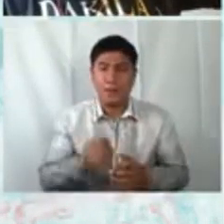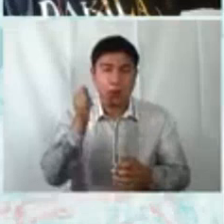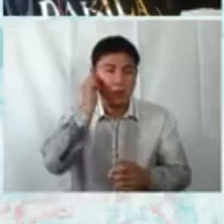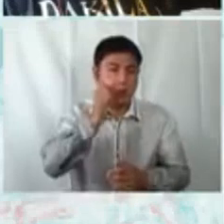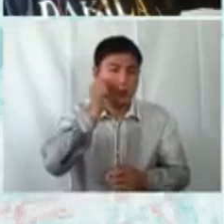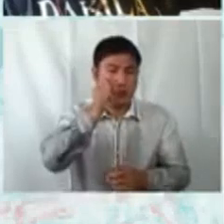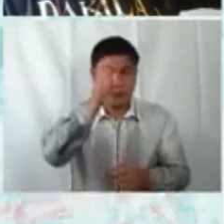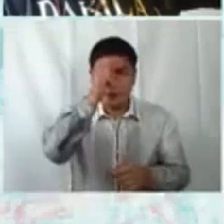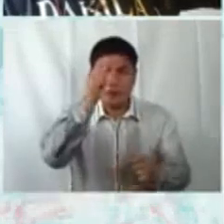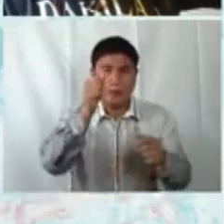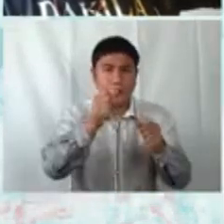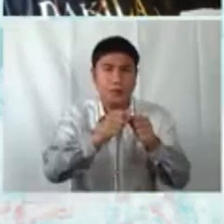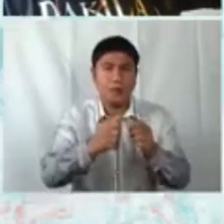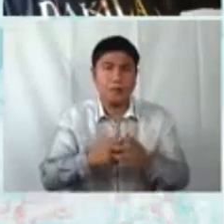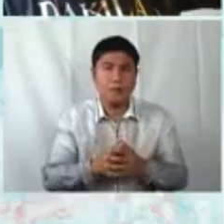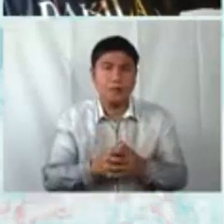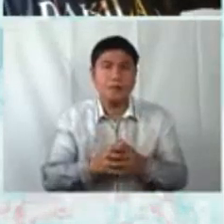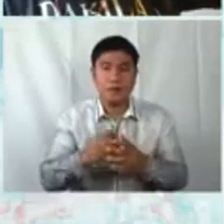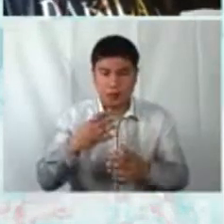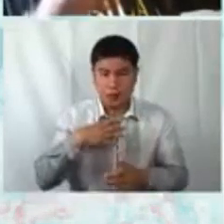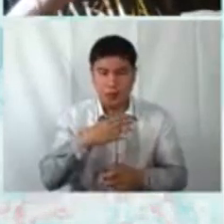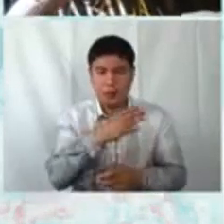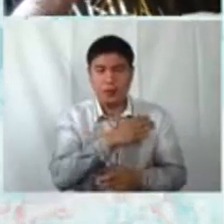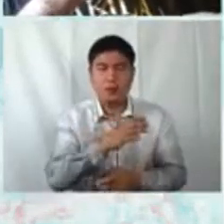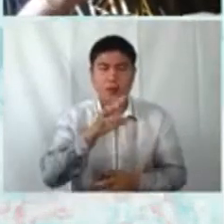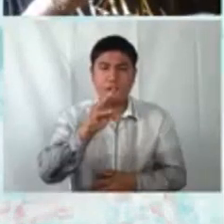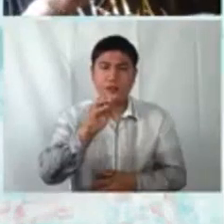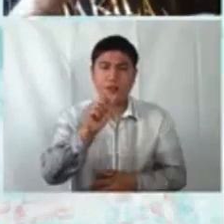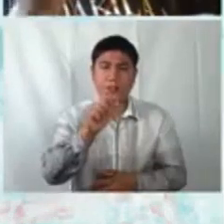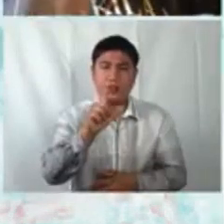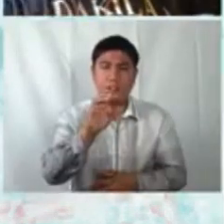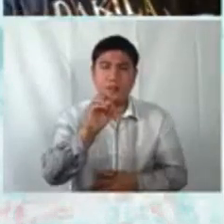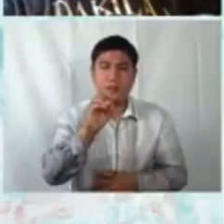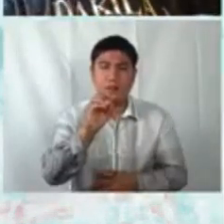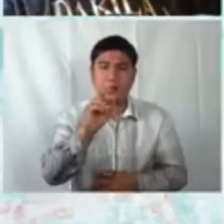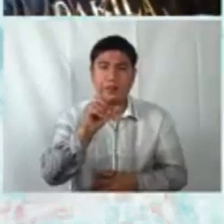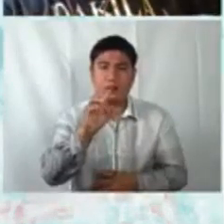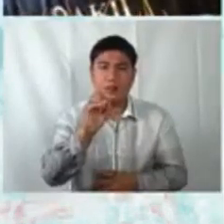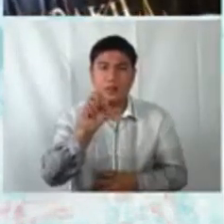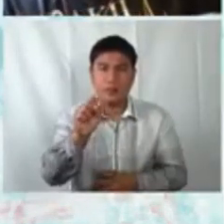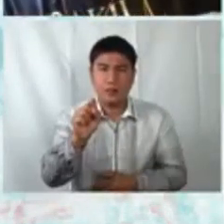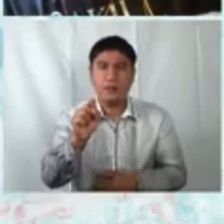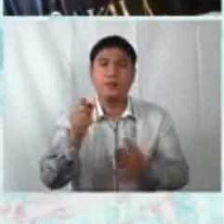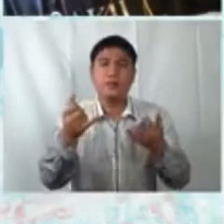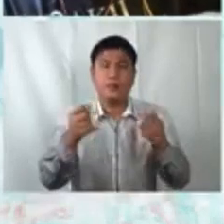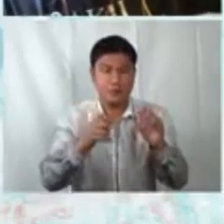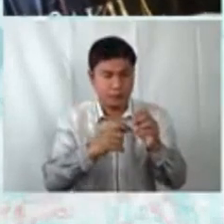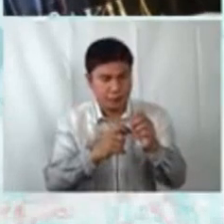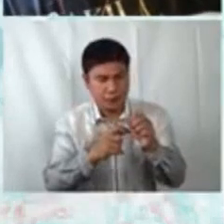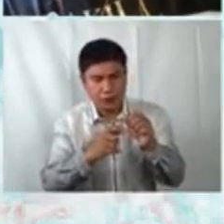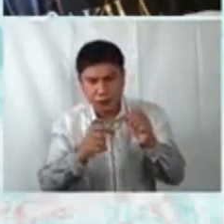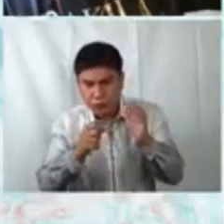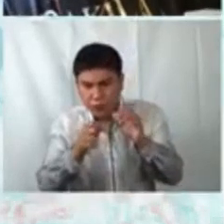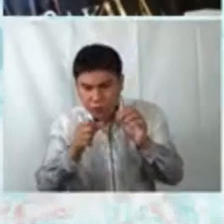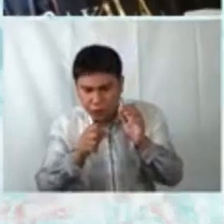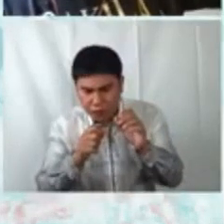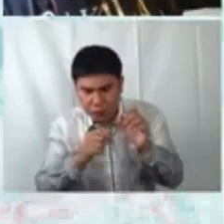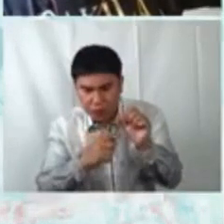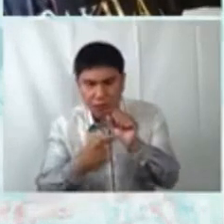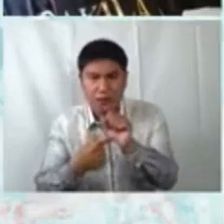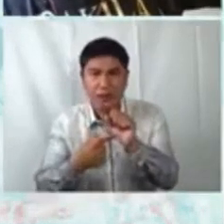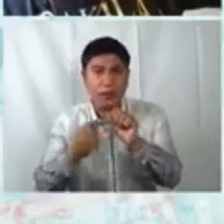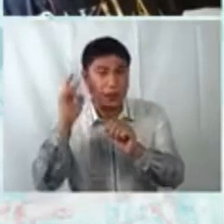na yun pong kongreso ng Malolos, yan po yung nag-ratify ng constitution at ng republika,